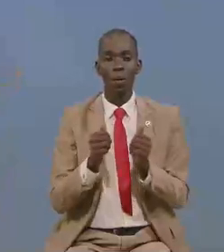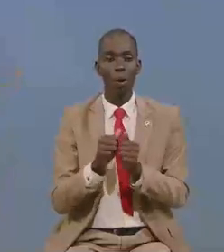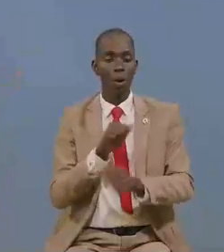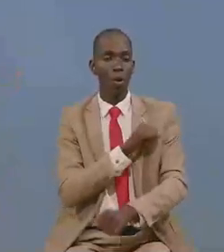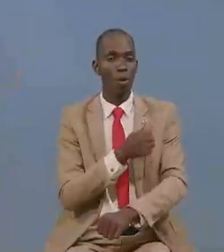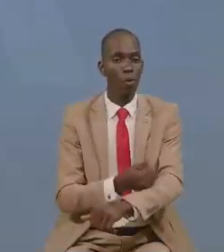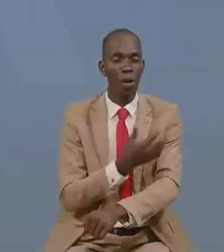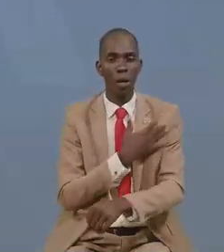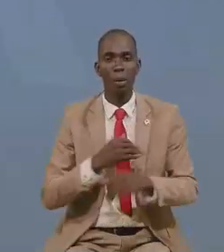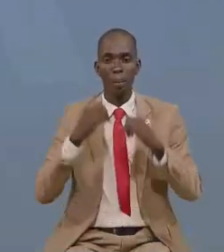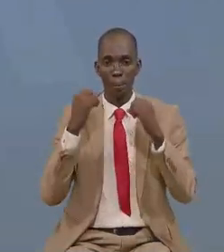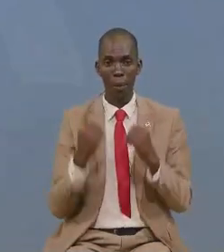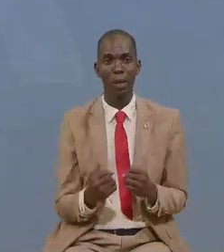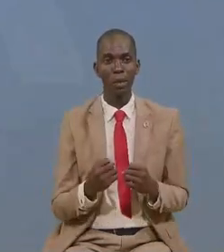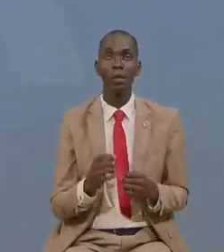et puissance,